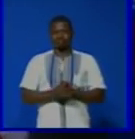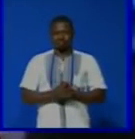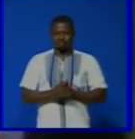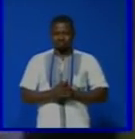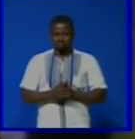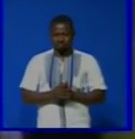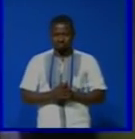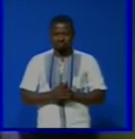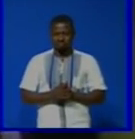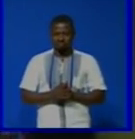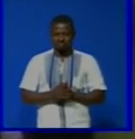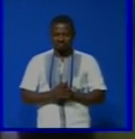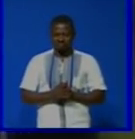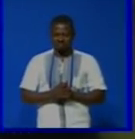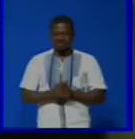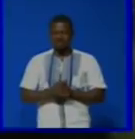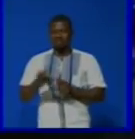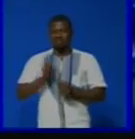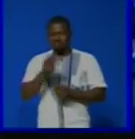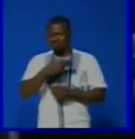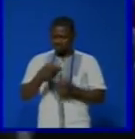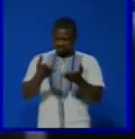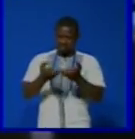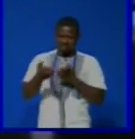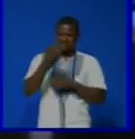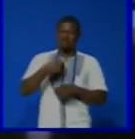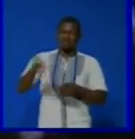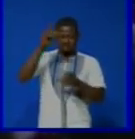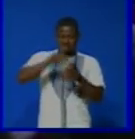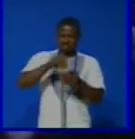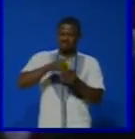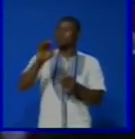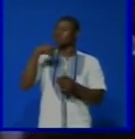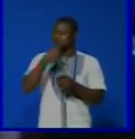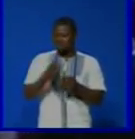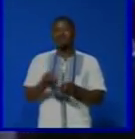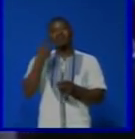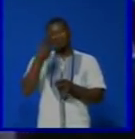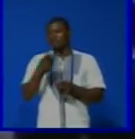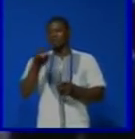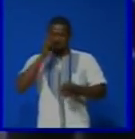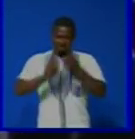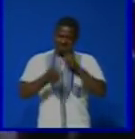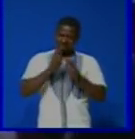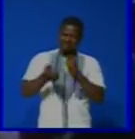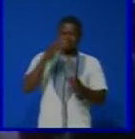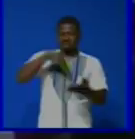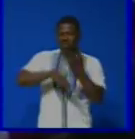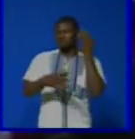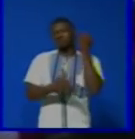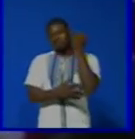Nous voulons unir les démocrates brésiliens, nous voulons unir les gens qui se soucient des plus pauvres dans le pays et des inégalités.